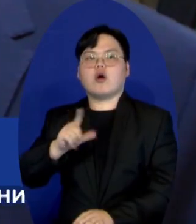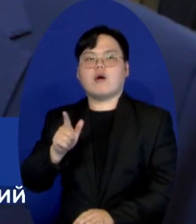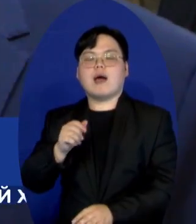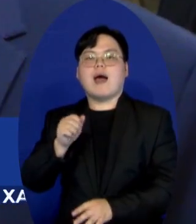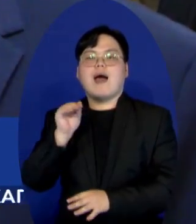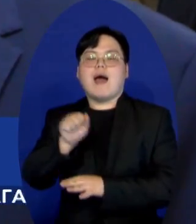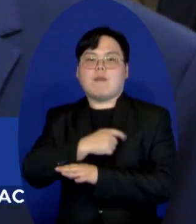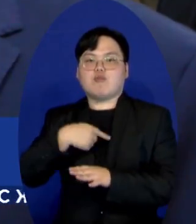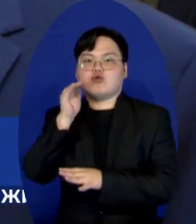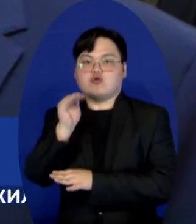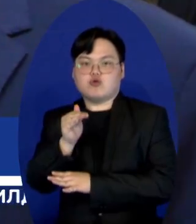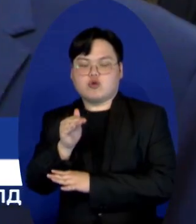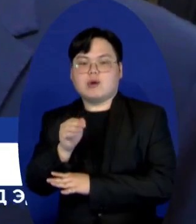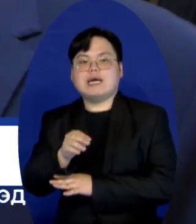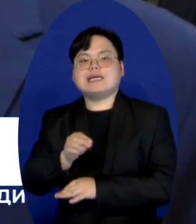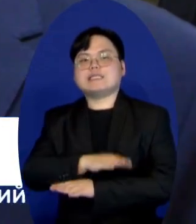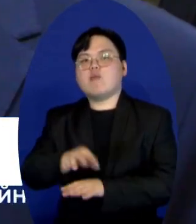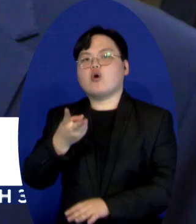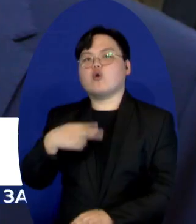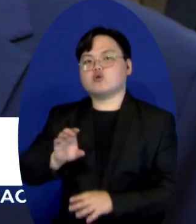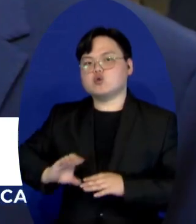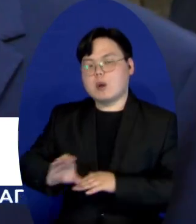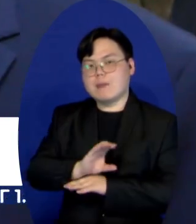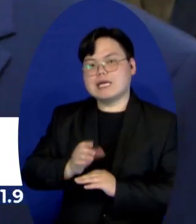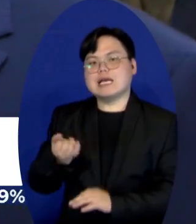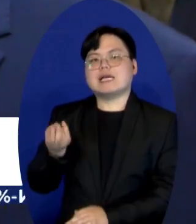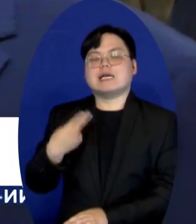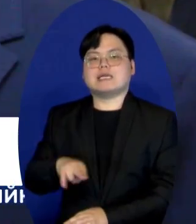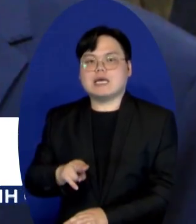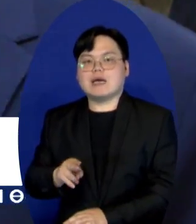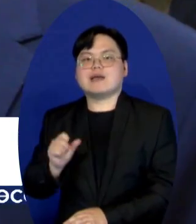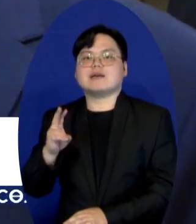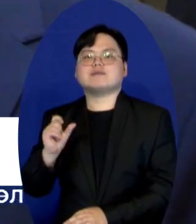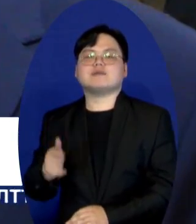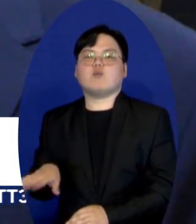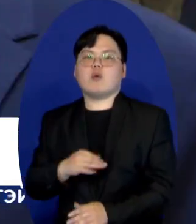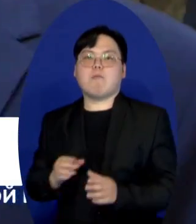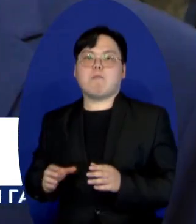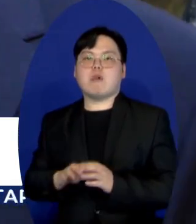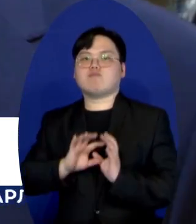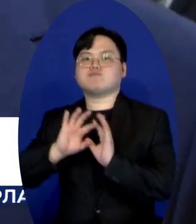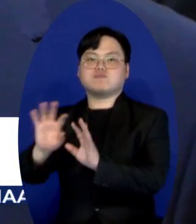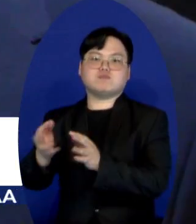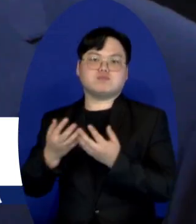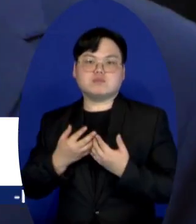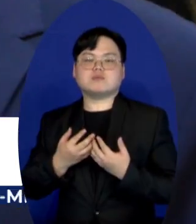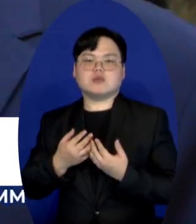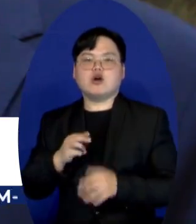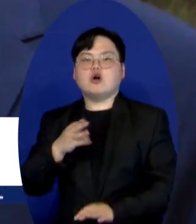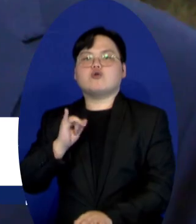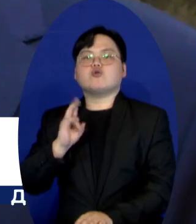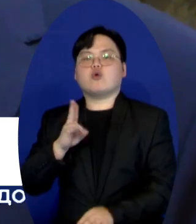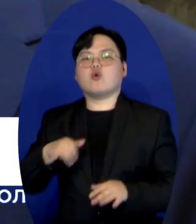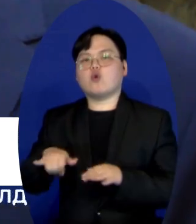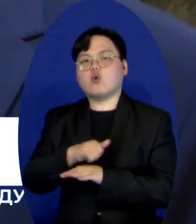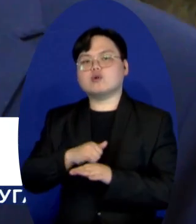болон зам үзмийн иргэдийн хурлын дараа галт дээр сайн шинжлэх ухааны иргэдийн хурлын инкцэн нарын бүрэлдэхүүнтэй байдаг явсан. Түркийн нэгэн хоттой бас аль